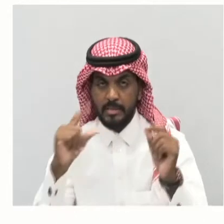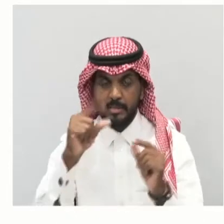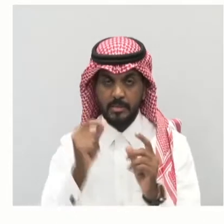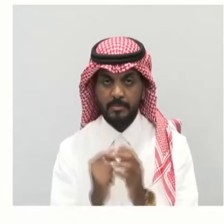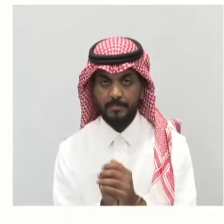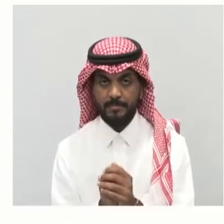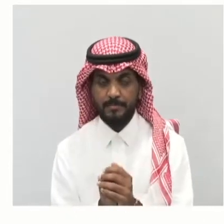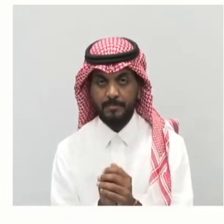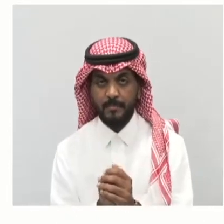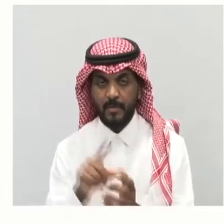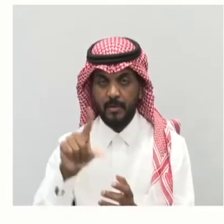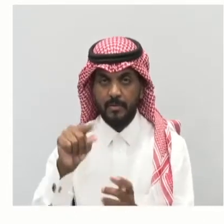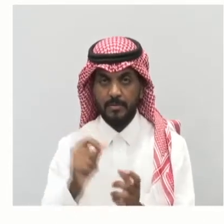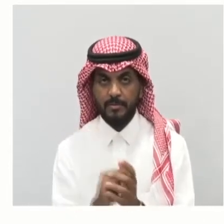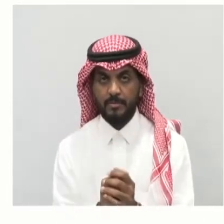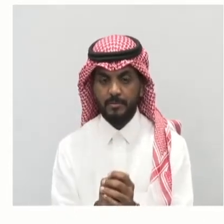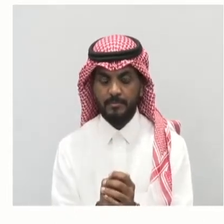يا رائعين.